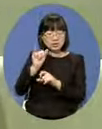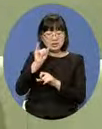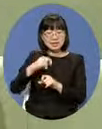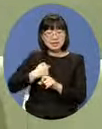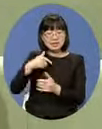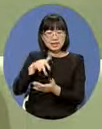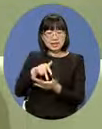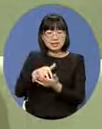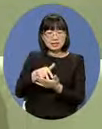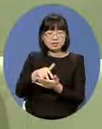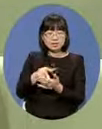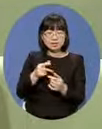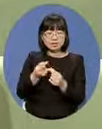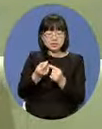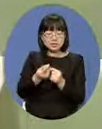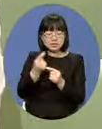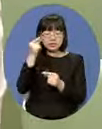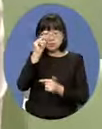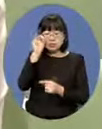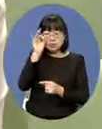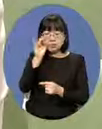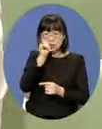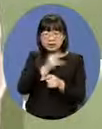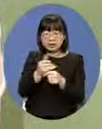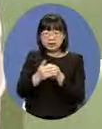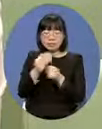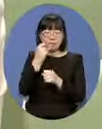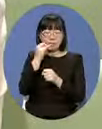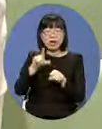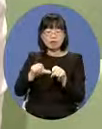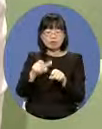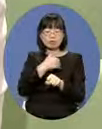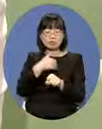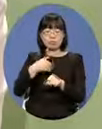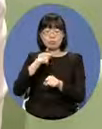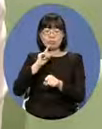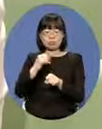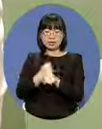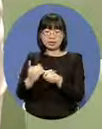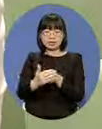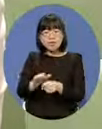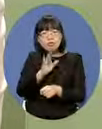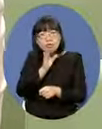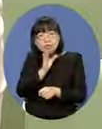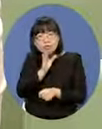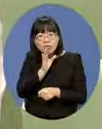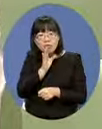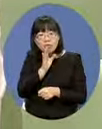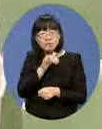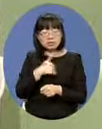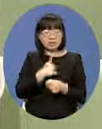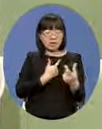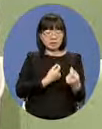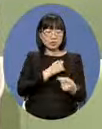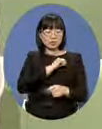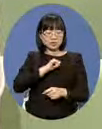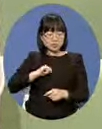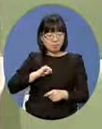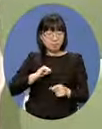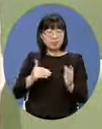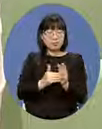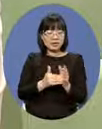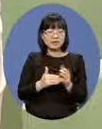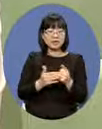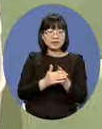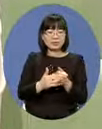이게 조금은 눈치가 보여서 나 엄마가 시간 있다고 하니까 이제 그때 진짜? 막 이러면서 에이. 나도 참을 만큼 참았다라고 해요.